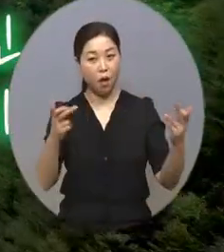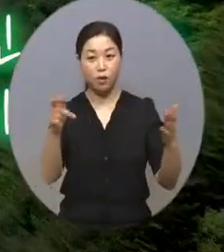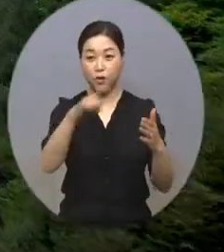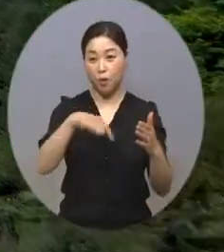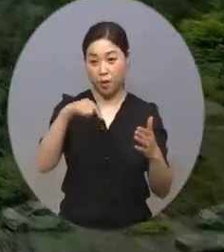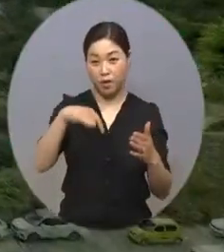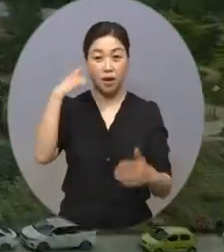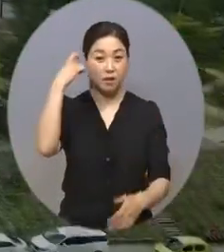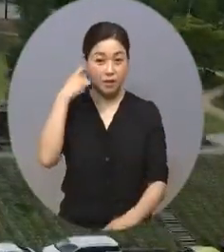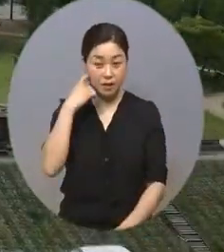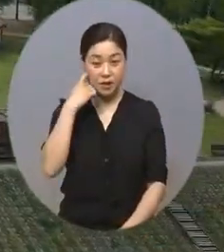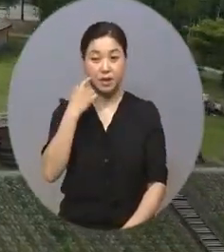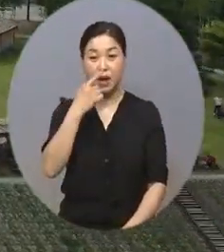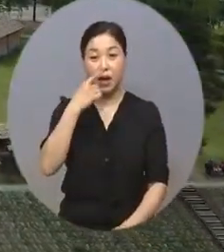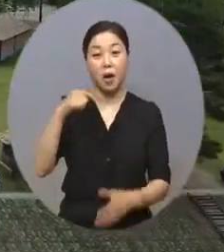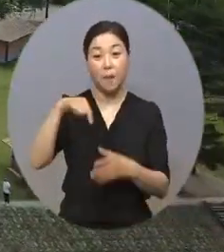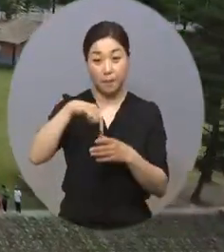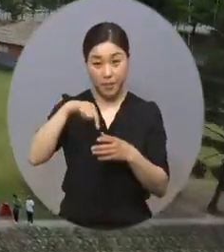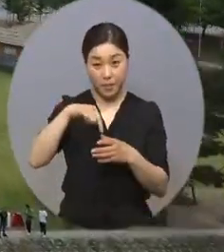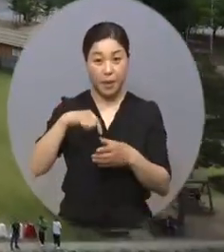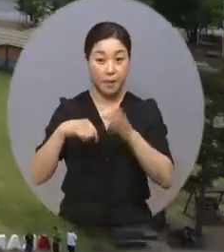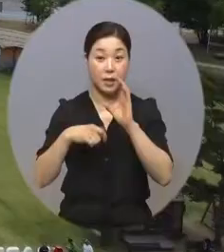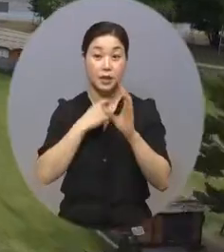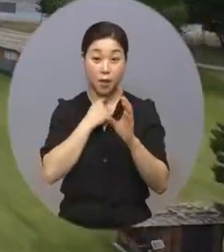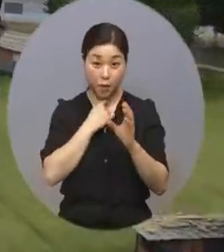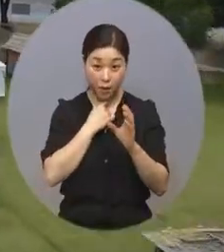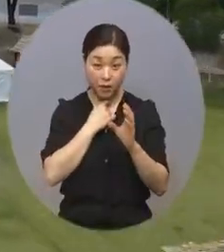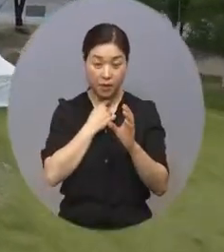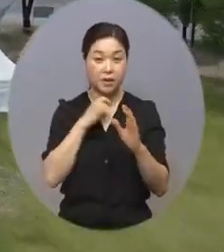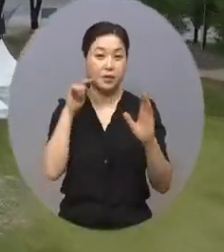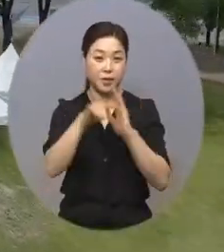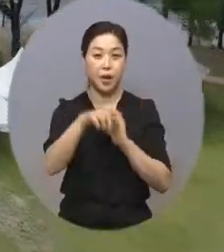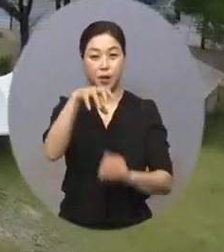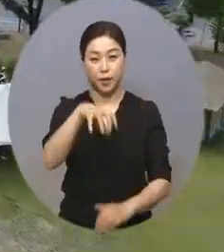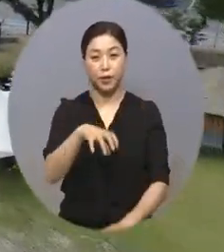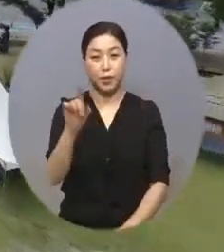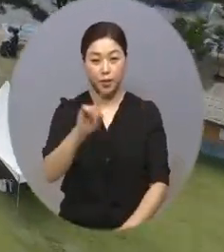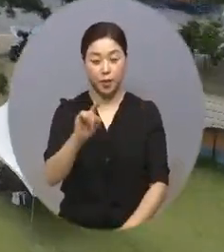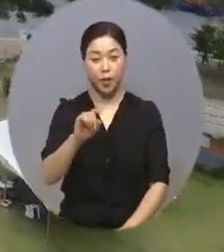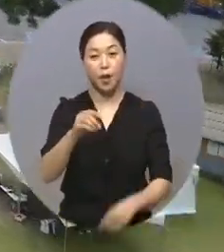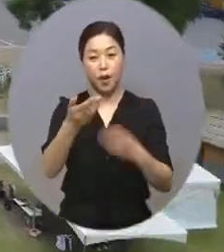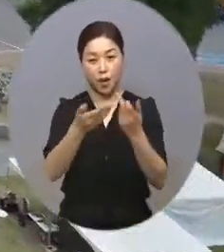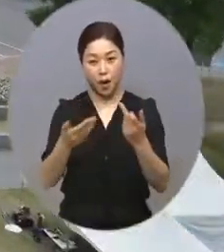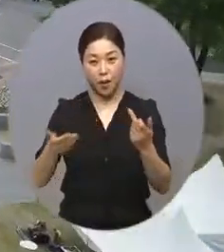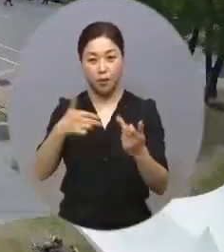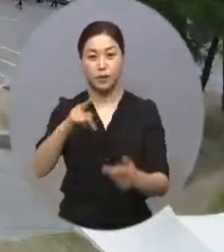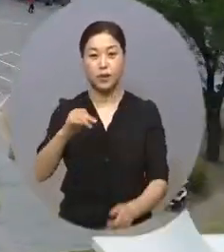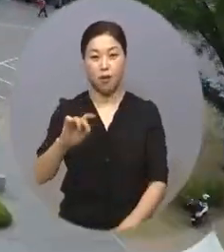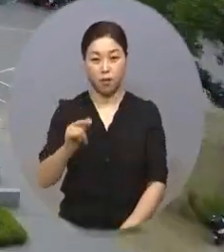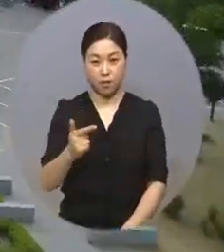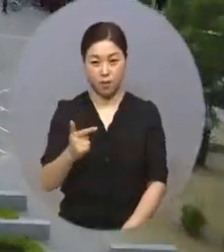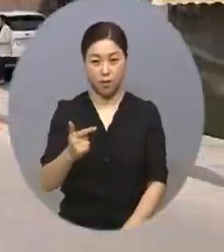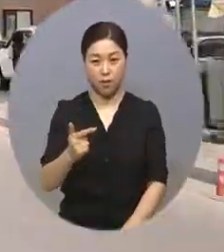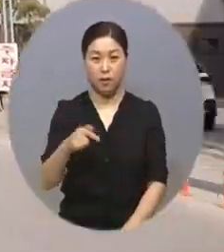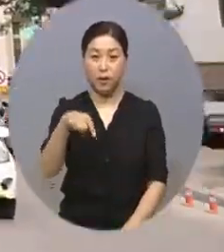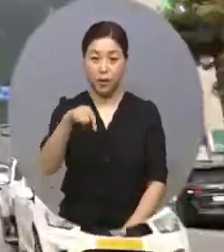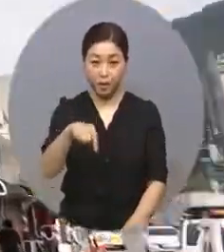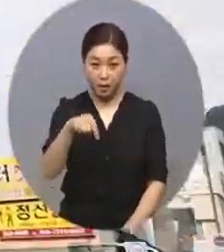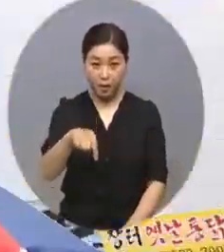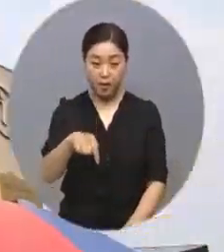제가 찾아간 것은 여행지의 꽃 강원도 정선 입니다 마치 이것에는